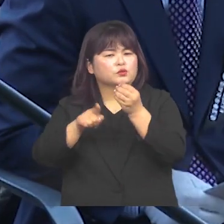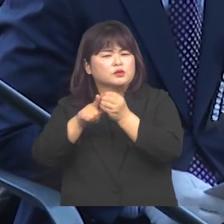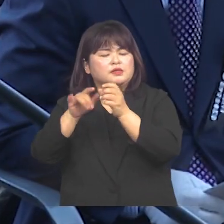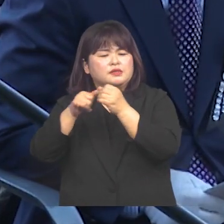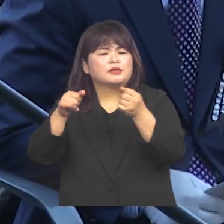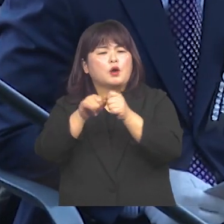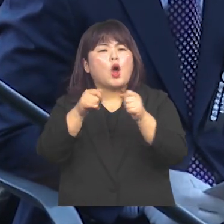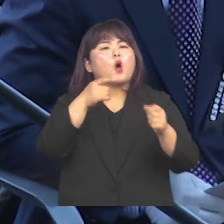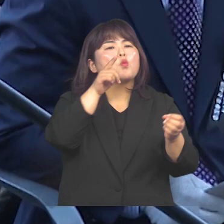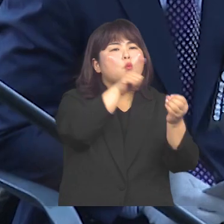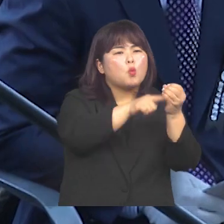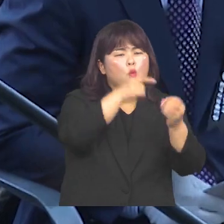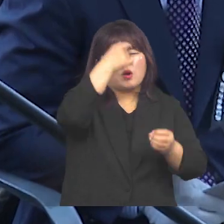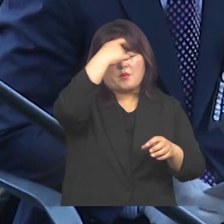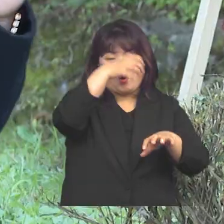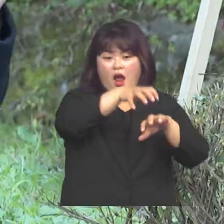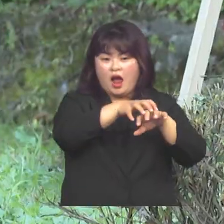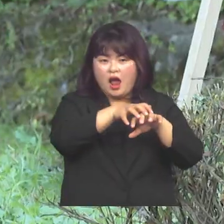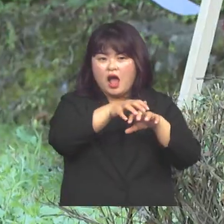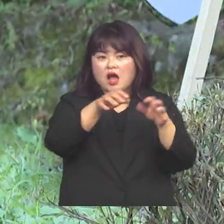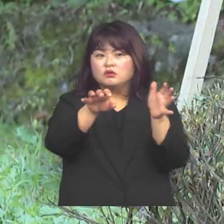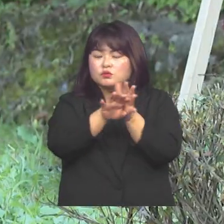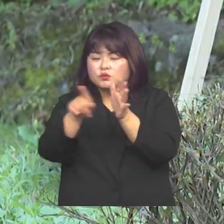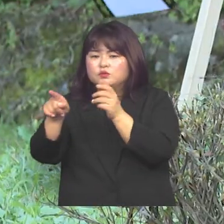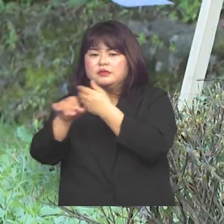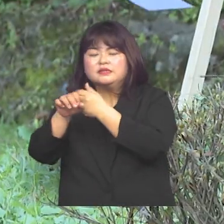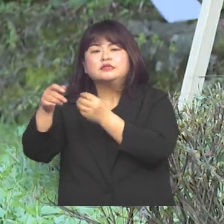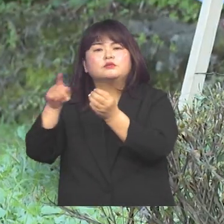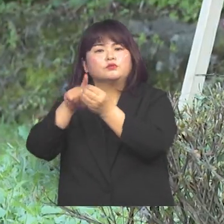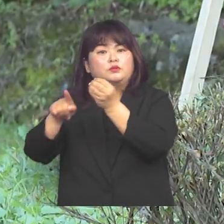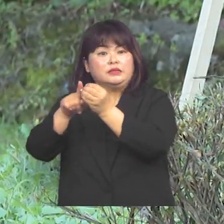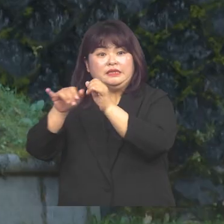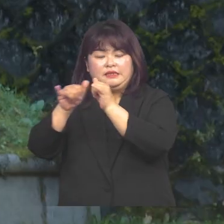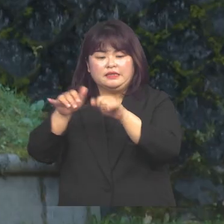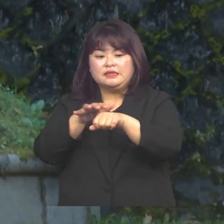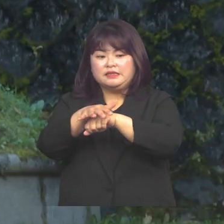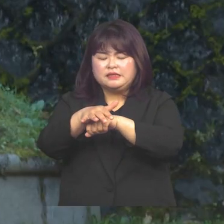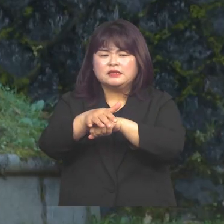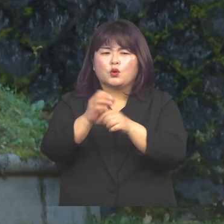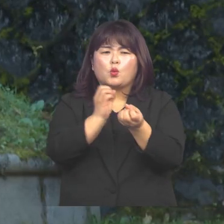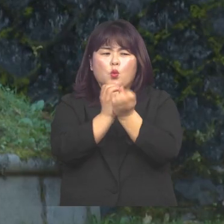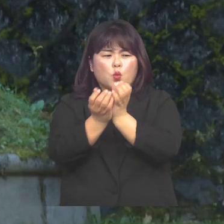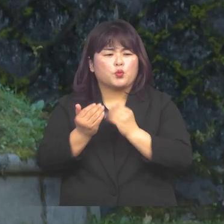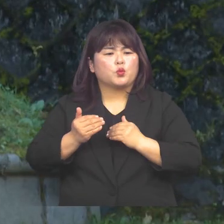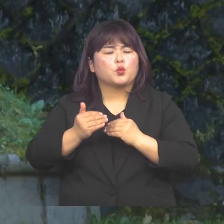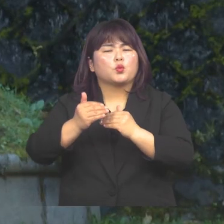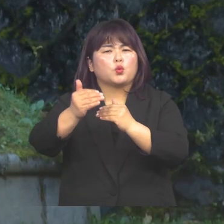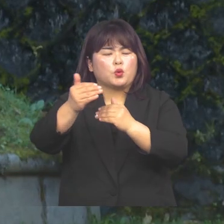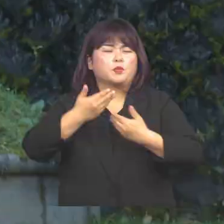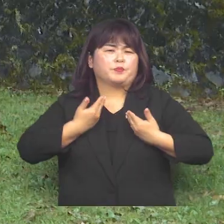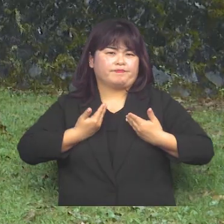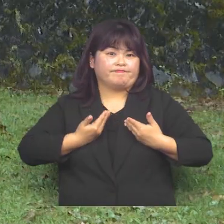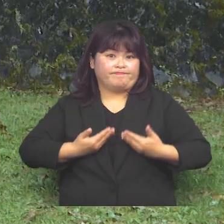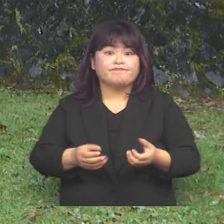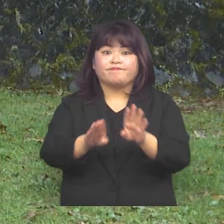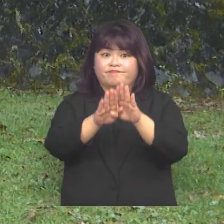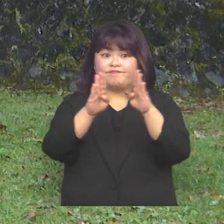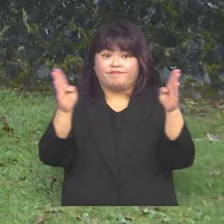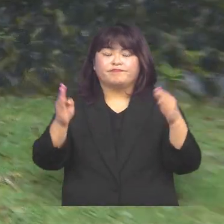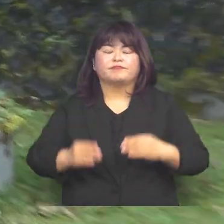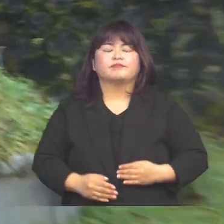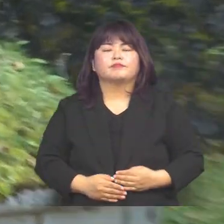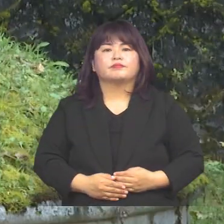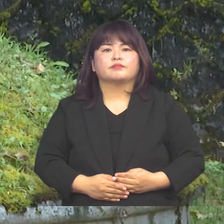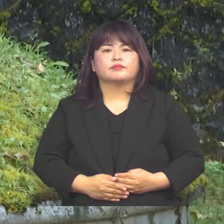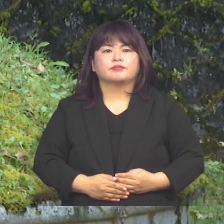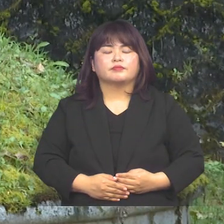불교 방식으로 희생자의 넋을 기리고 시 낭송과 진혼무 공연, 헌화 등이 이어지며 경건하게 진행됐습니다.